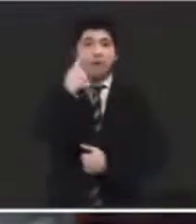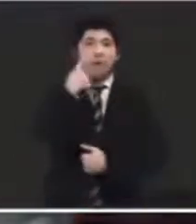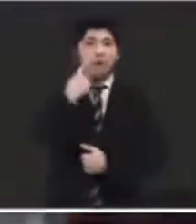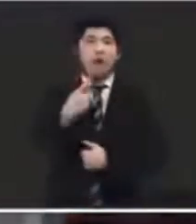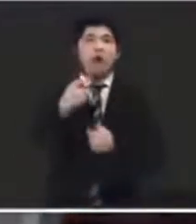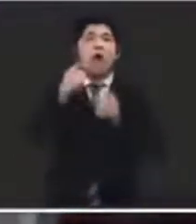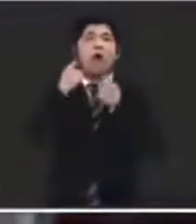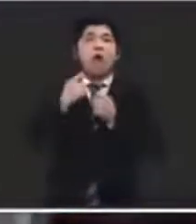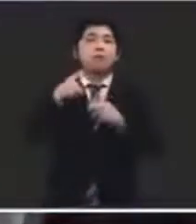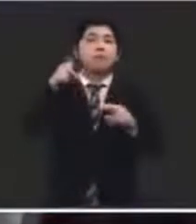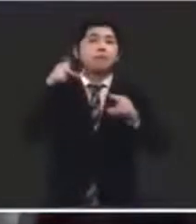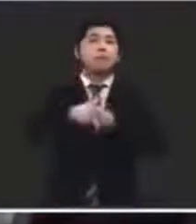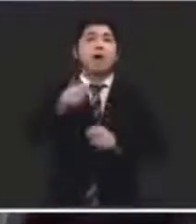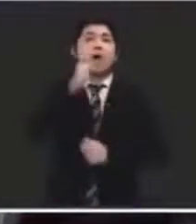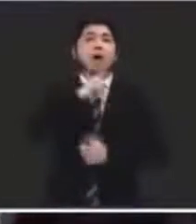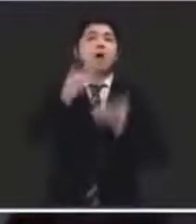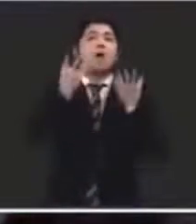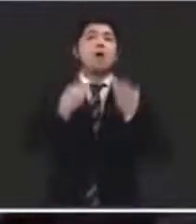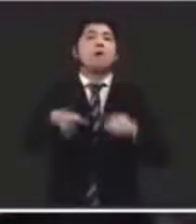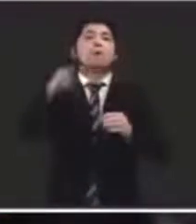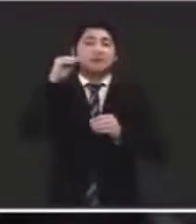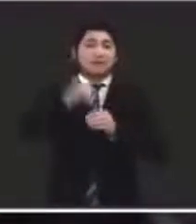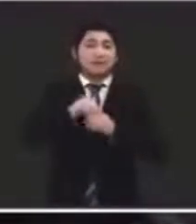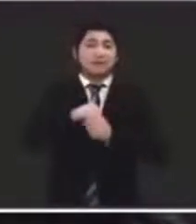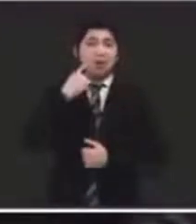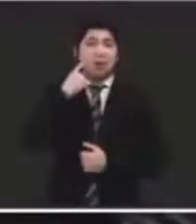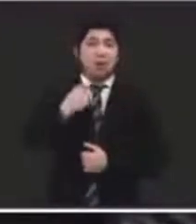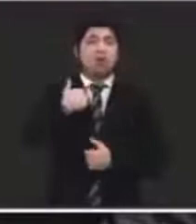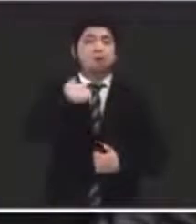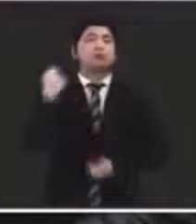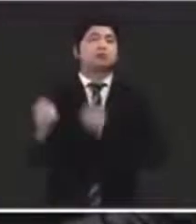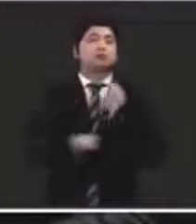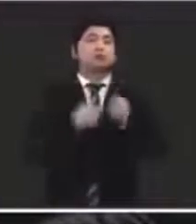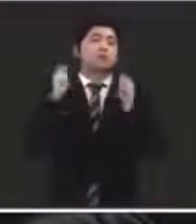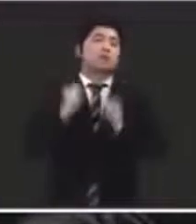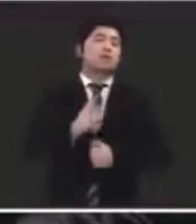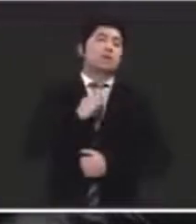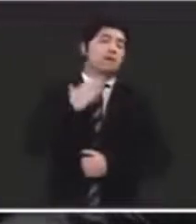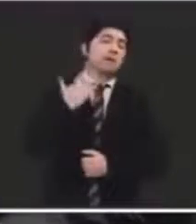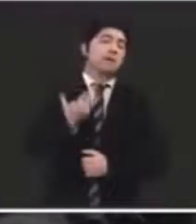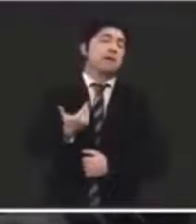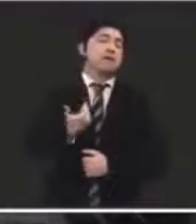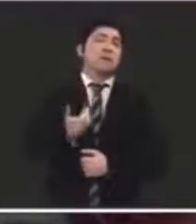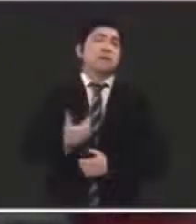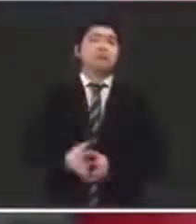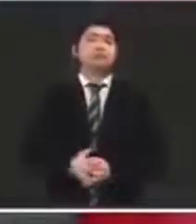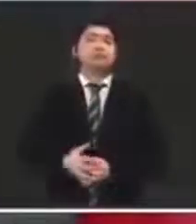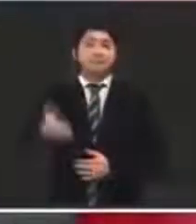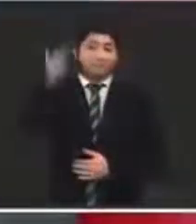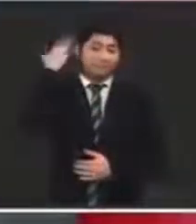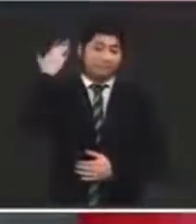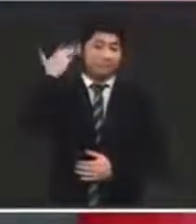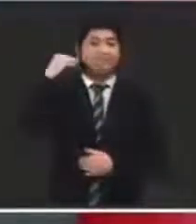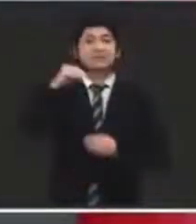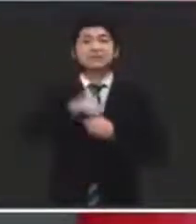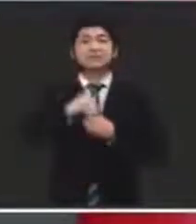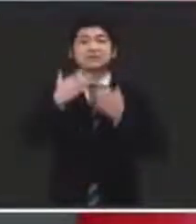eğitiminden mahrum kalmamasını sağlamanın gayreti içindeyiz geçmişte